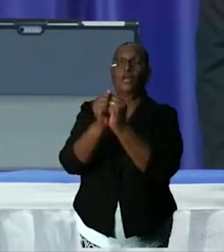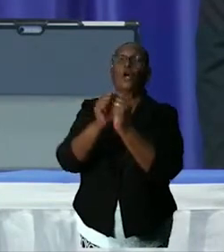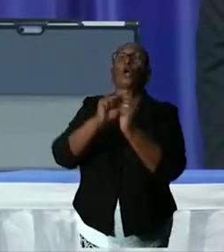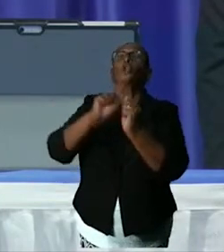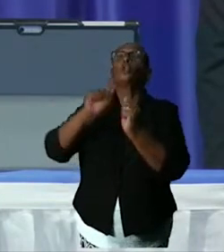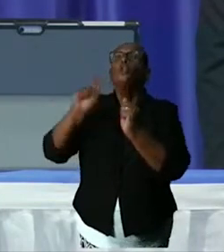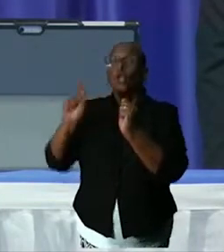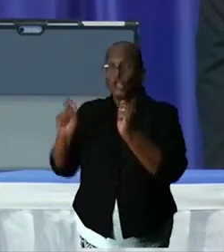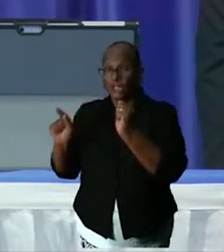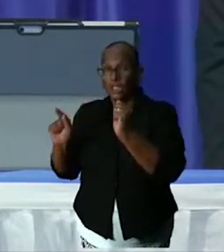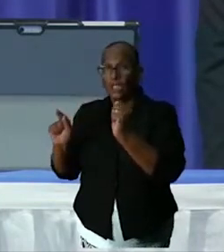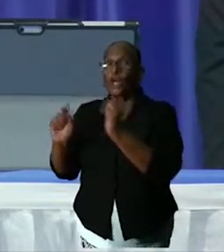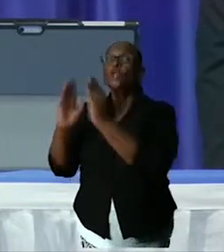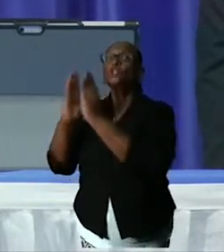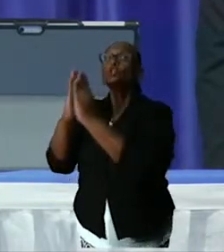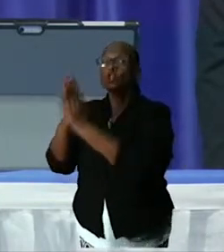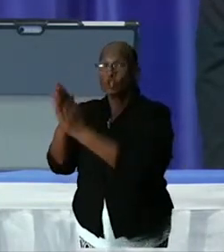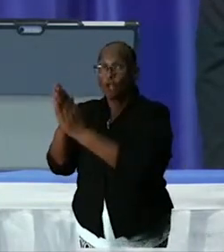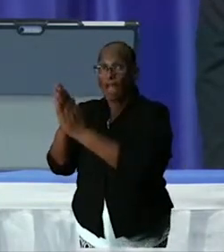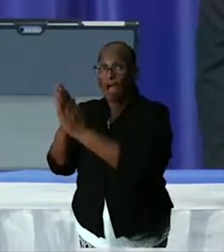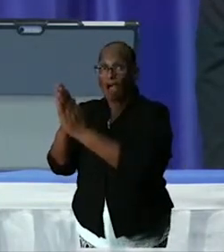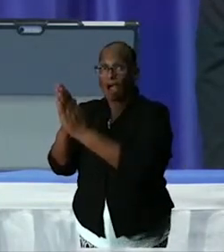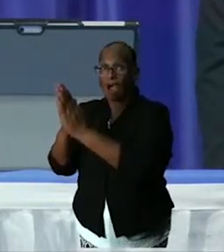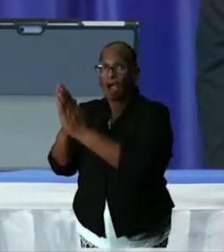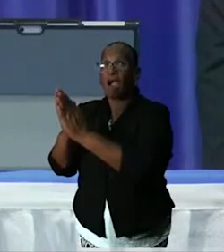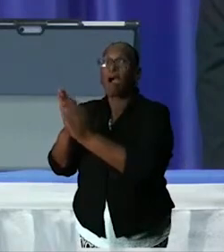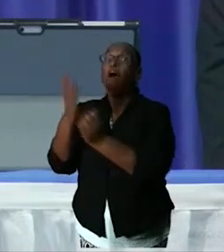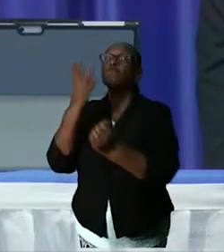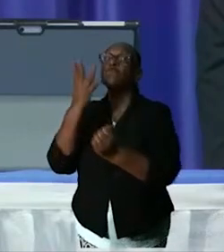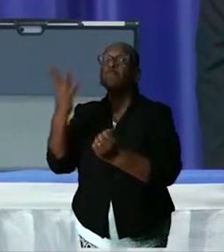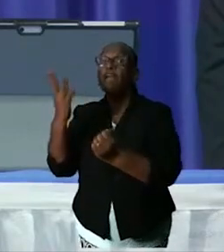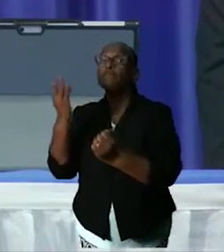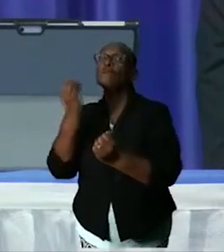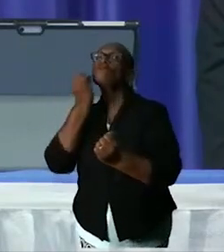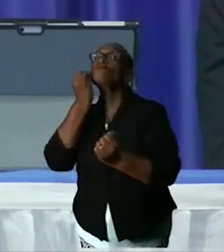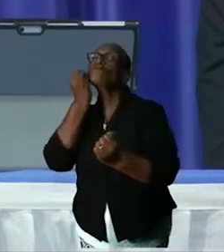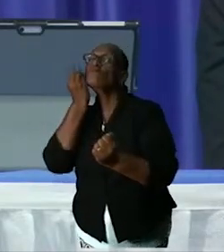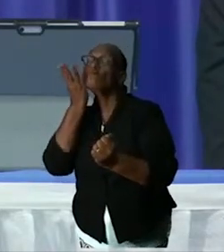Tot en met zondag van 5 uur in de ochtend